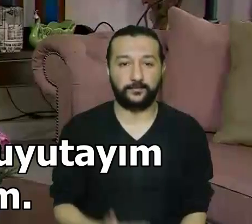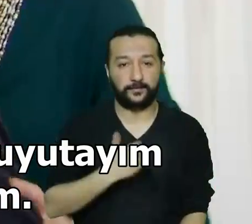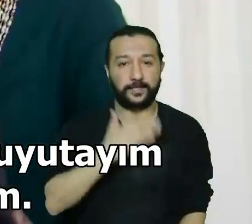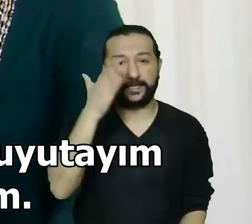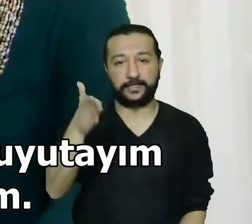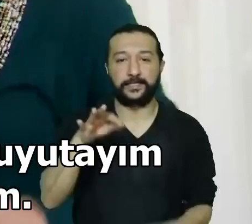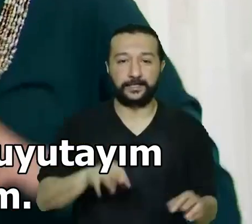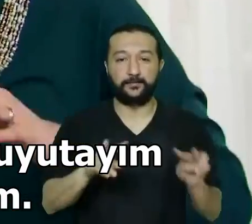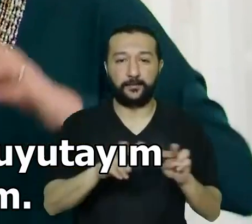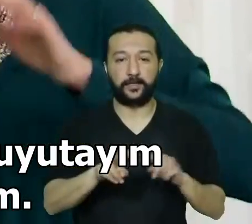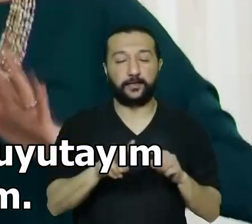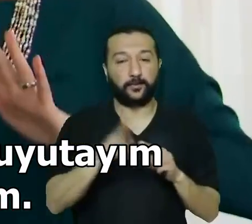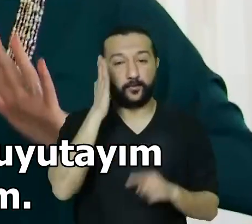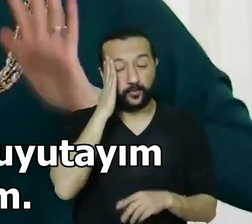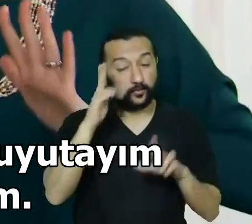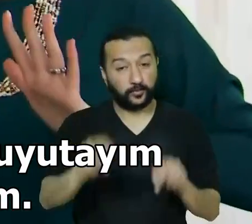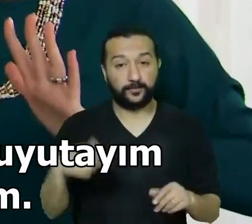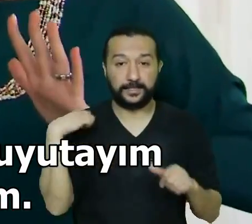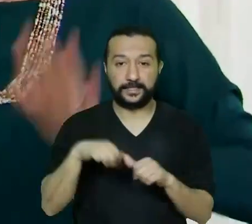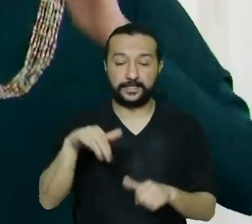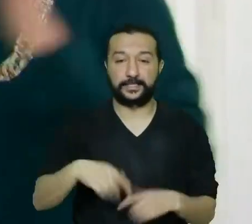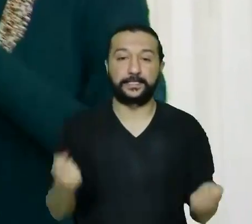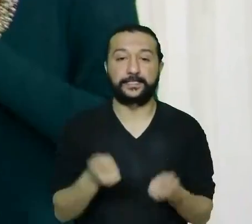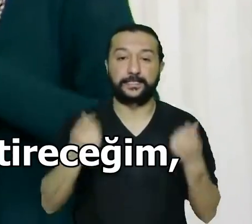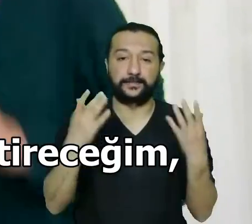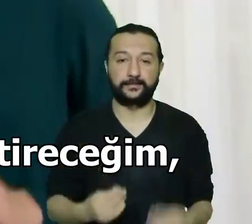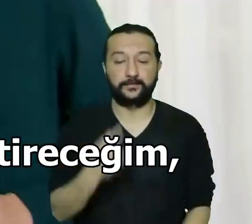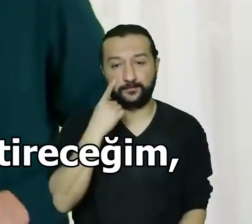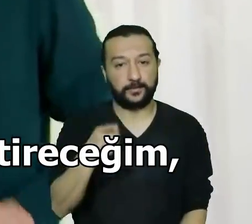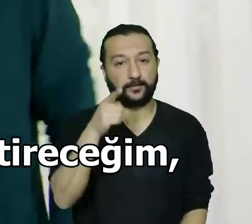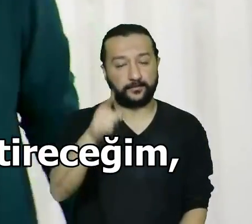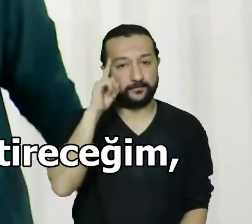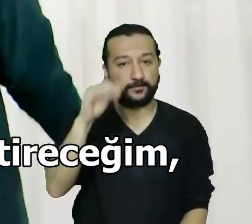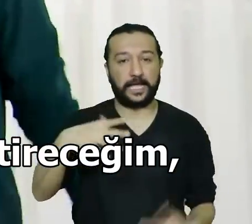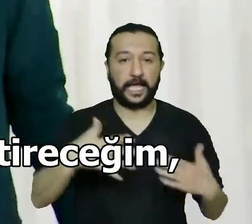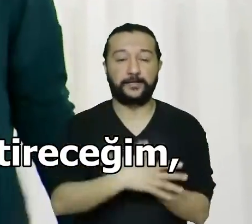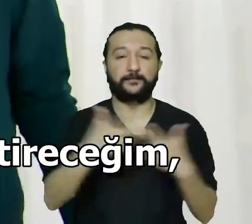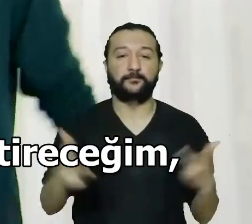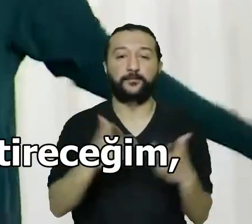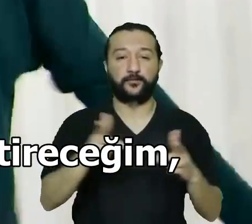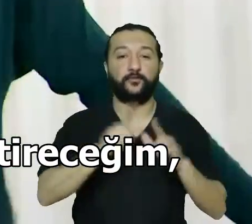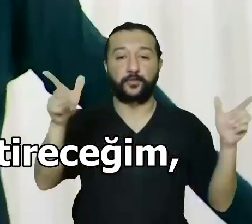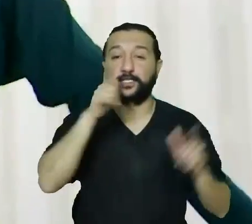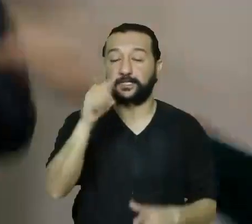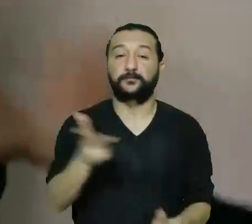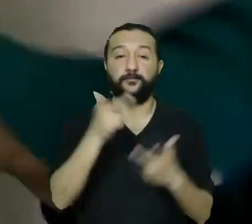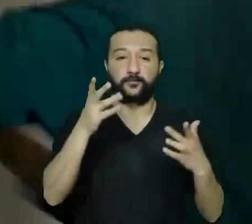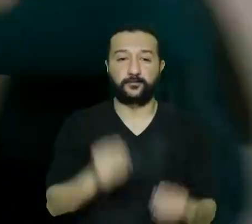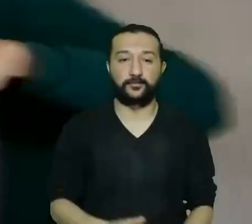Gideyim de ben şimdi Mahmut Kemal'i uyutayım, geleyim tekrar çalışacağım. Bak görürsün, akşam büyük ses getireceğim, büyük